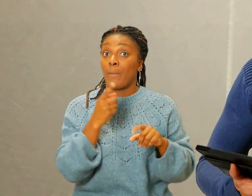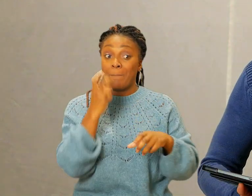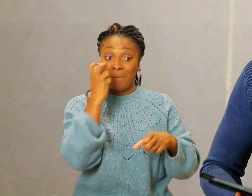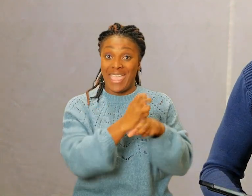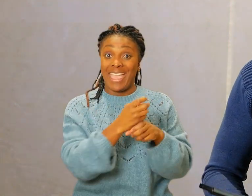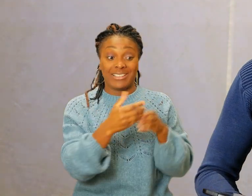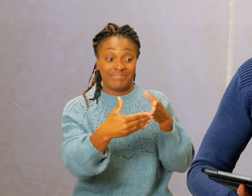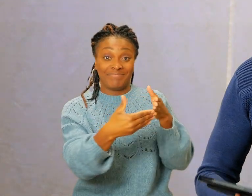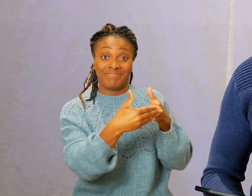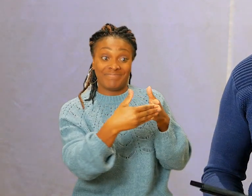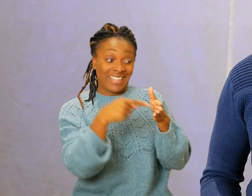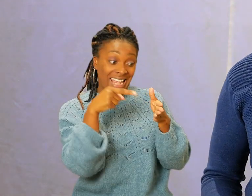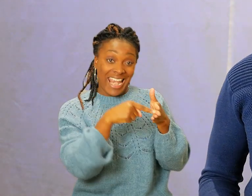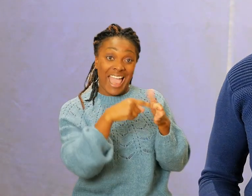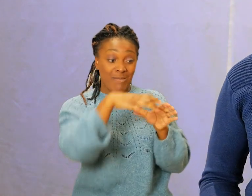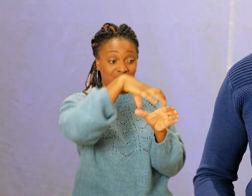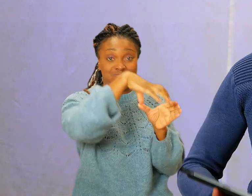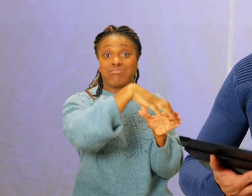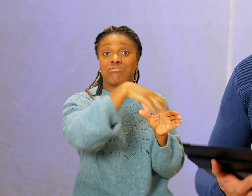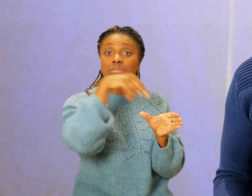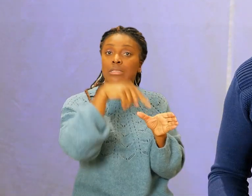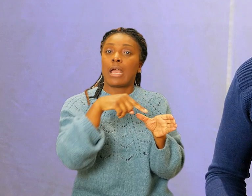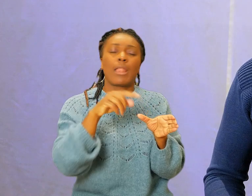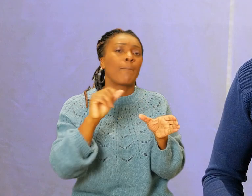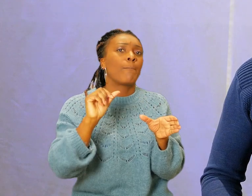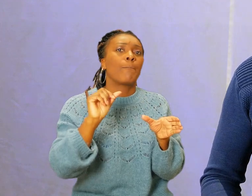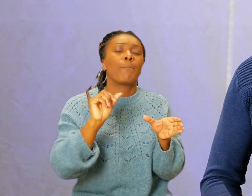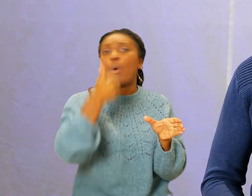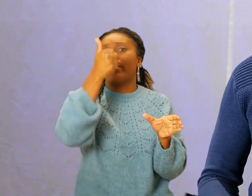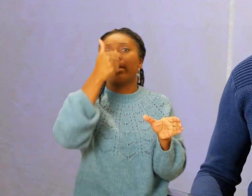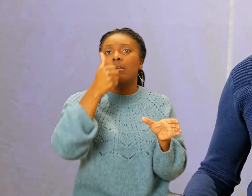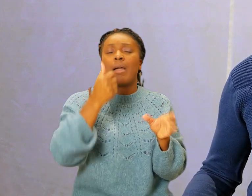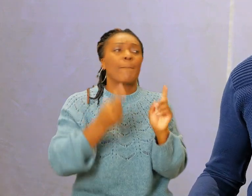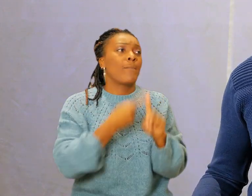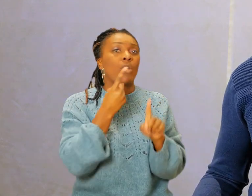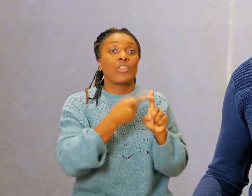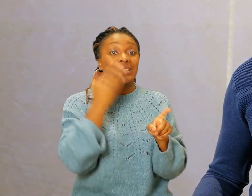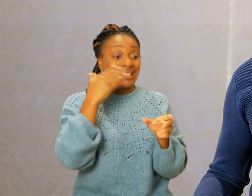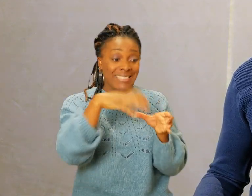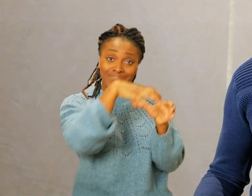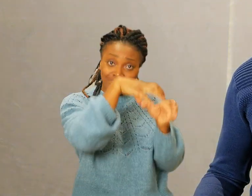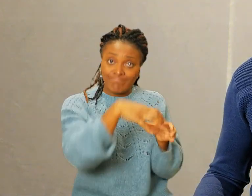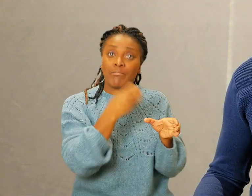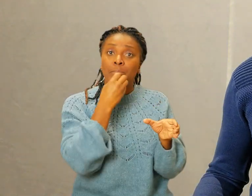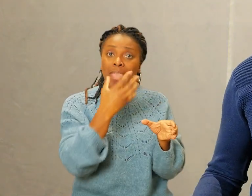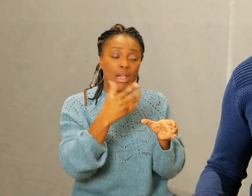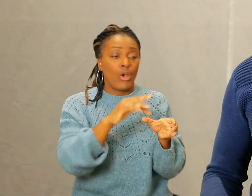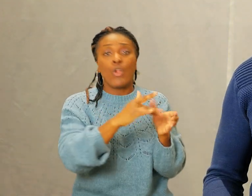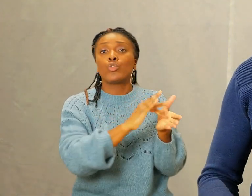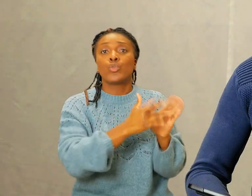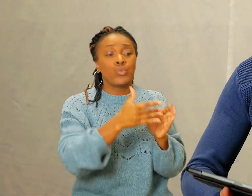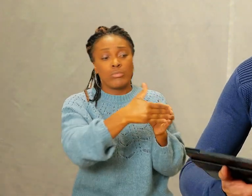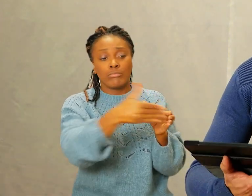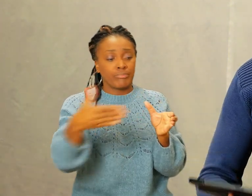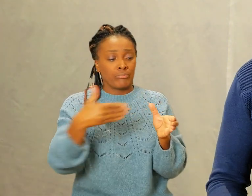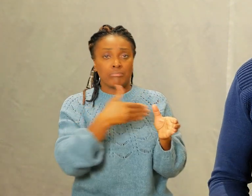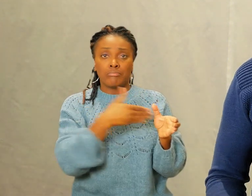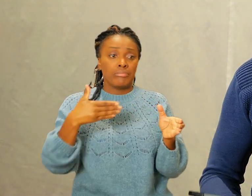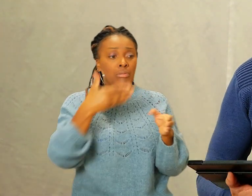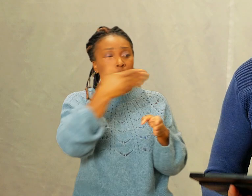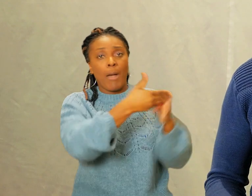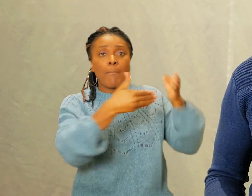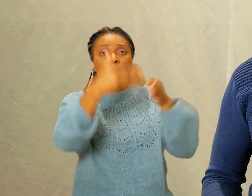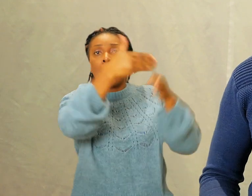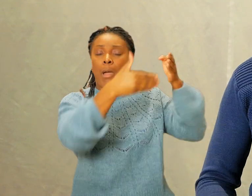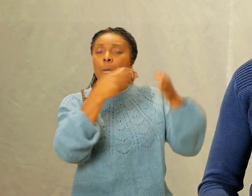tout va dépendre de cette pierre maintenant. Si elle est bien posée, tout le reste va bien tenir. Et j'aimerais te dire que Jésus-Christ